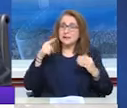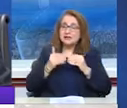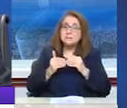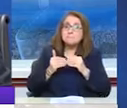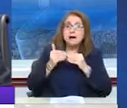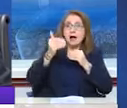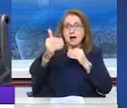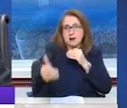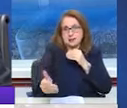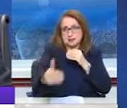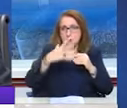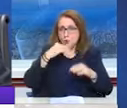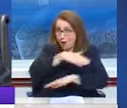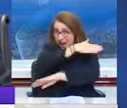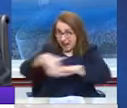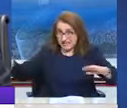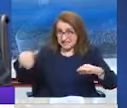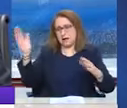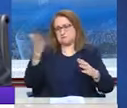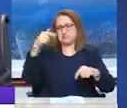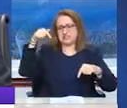της λήξης προθεσμίας πληρωμής των επιταγών.